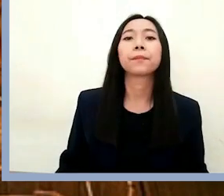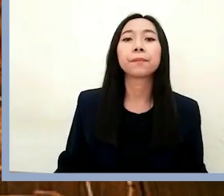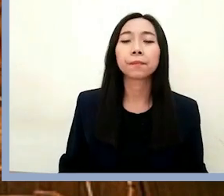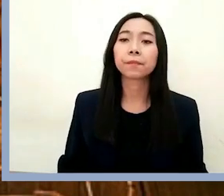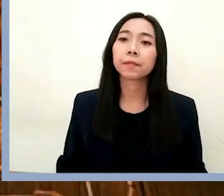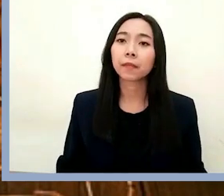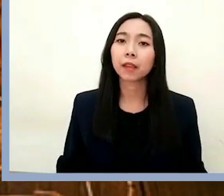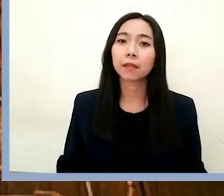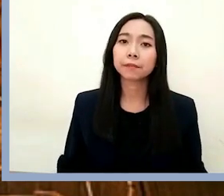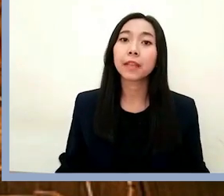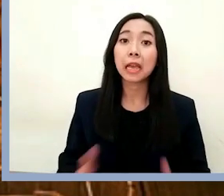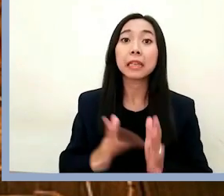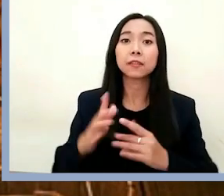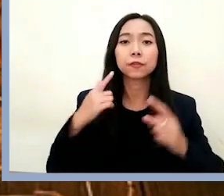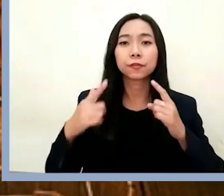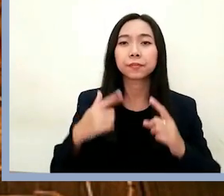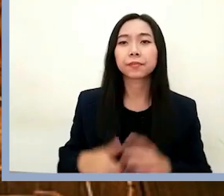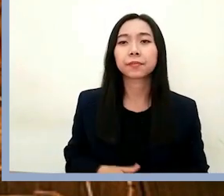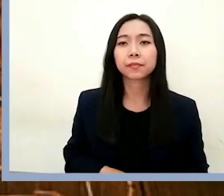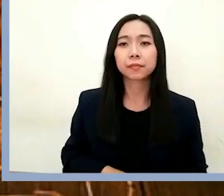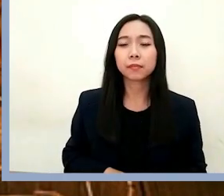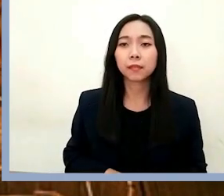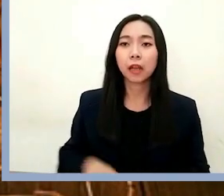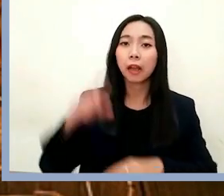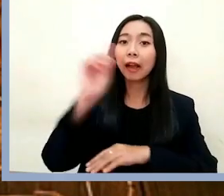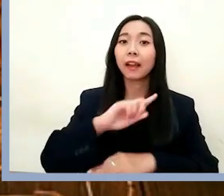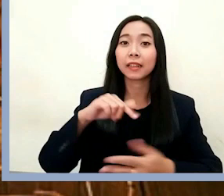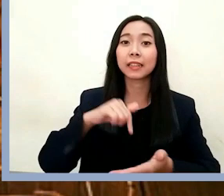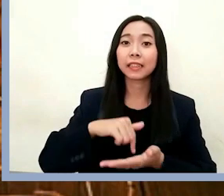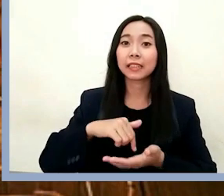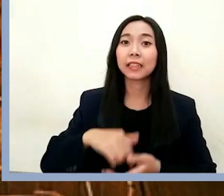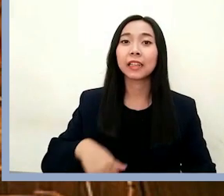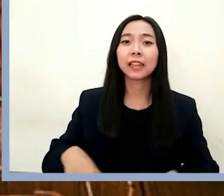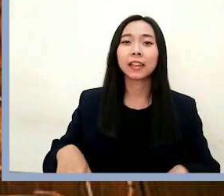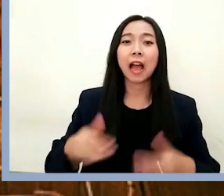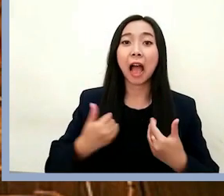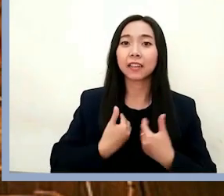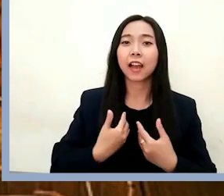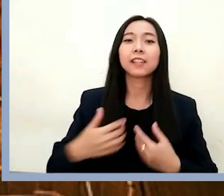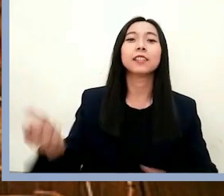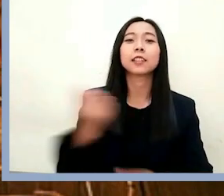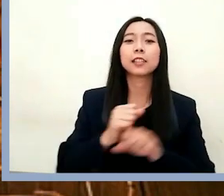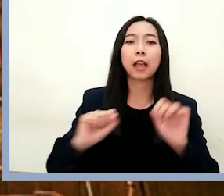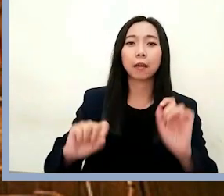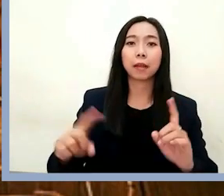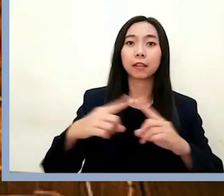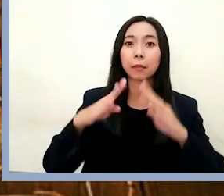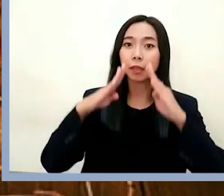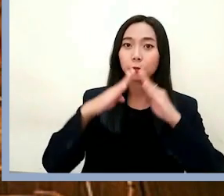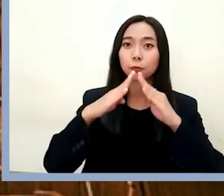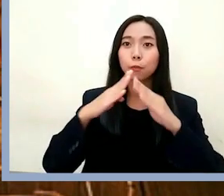9 Tuhan Yesus berkata hari ini telah terjadi keselamatan kepada rumah